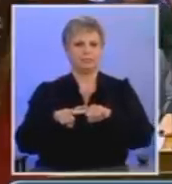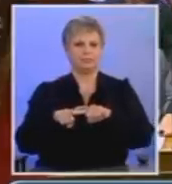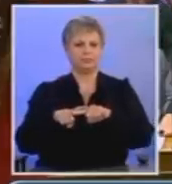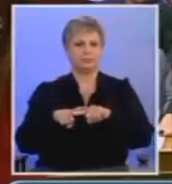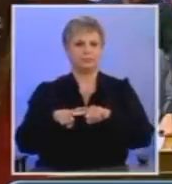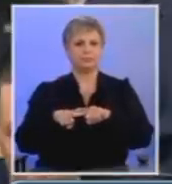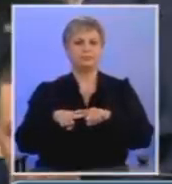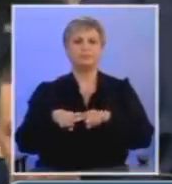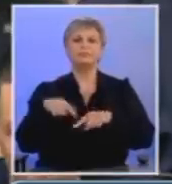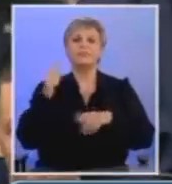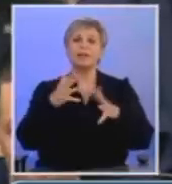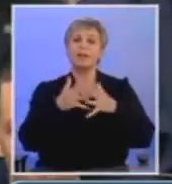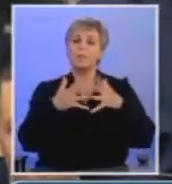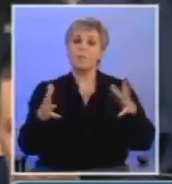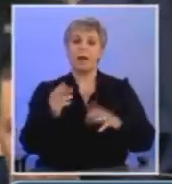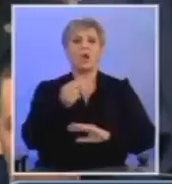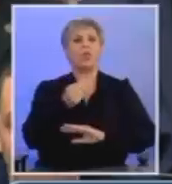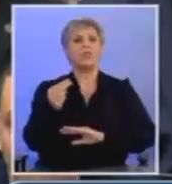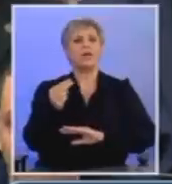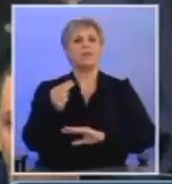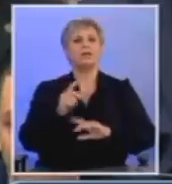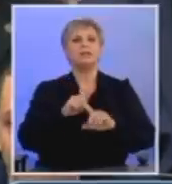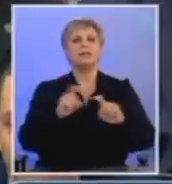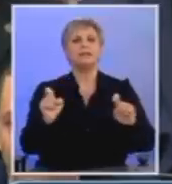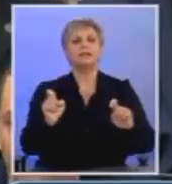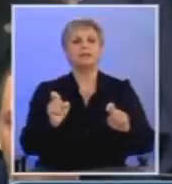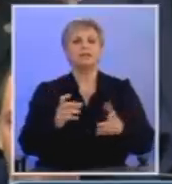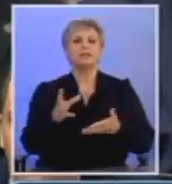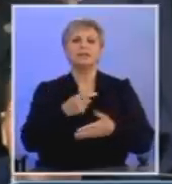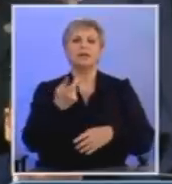Ένα μεγάλο ζήτημα είναι η περίφημη ρευστότητα.